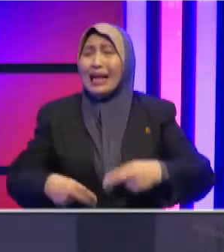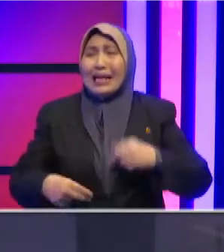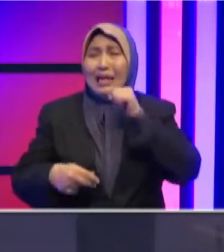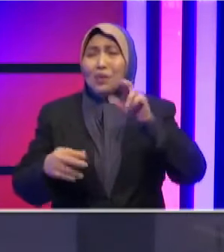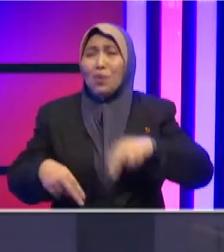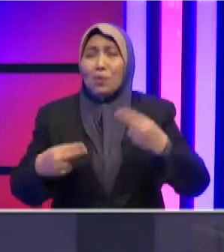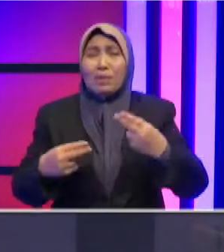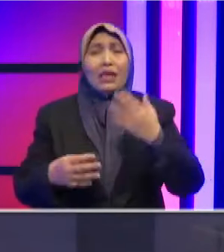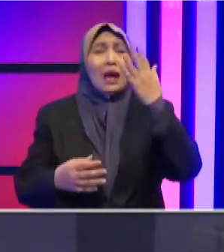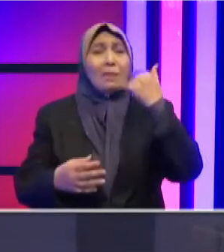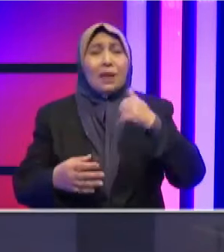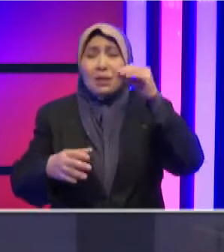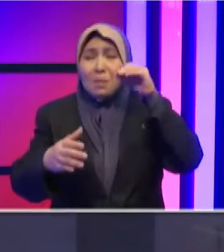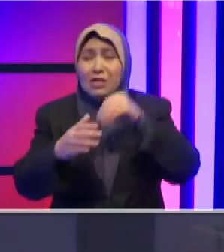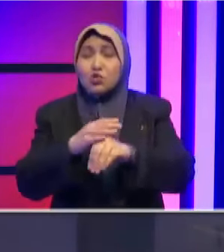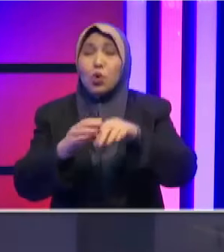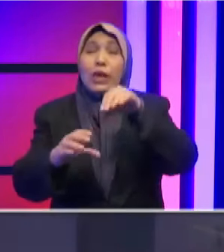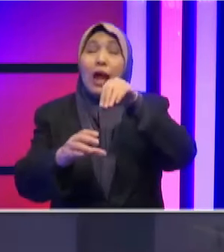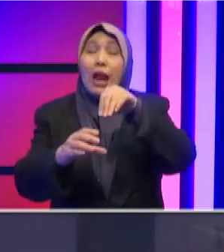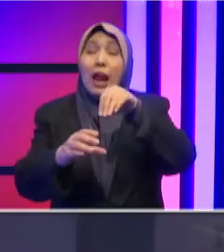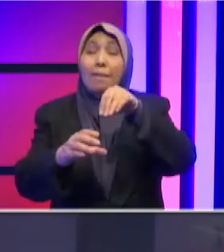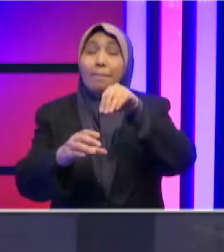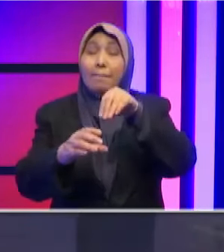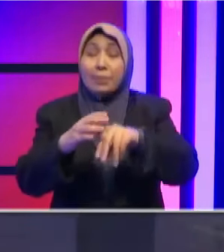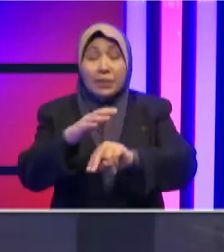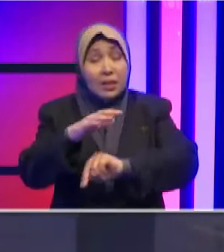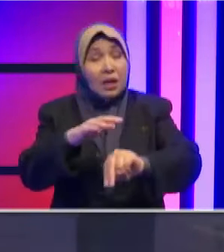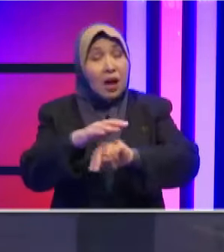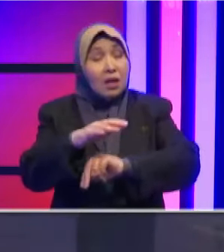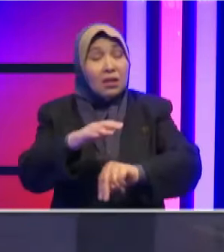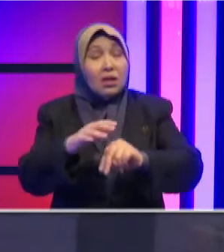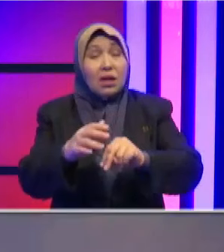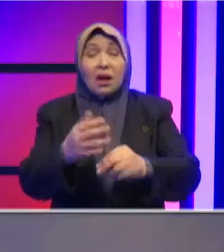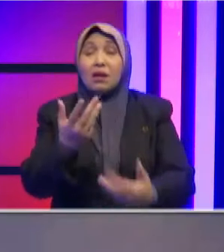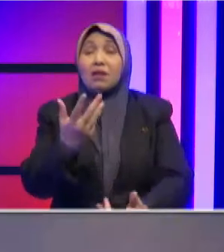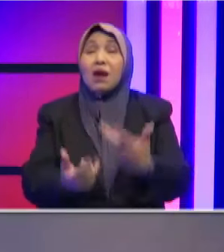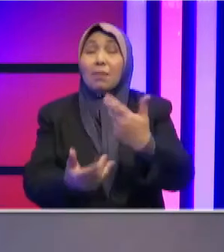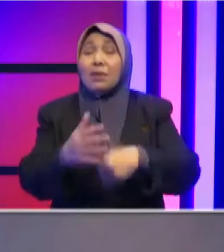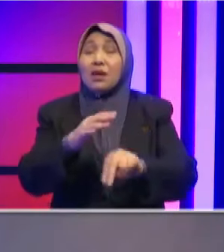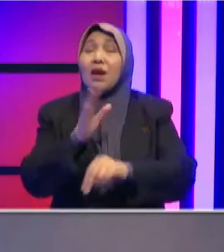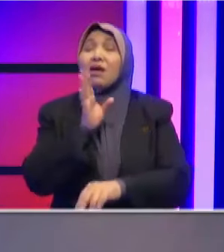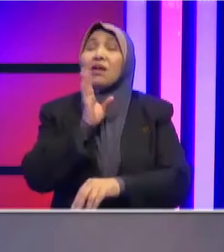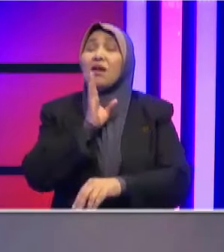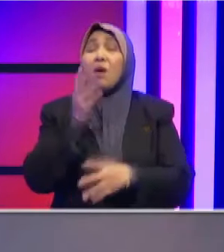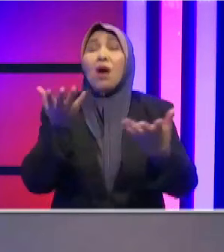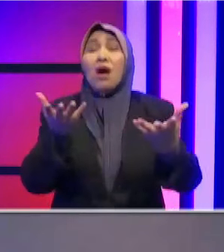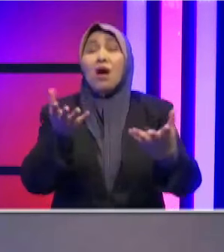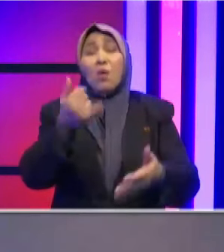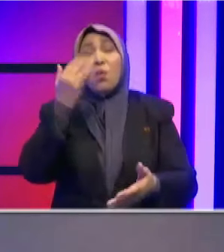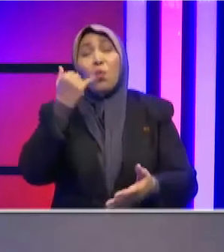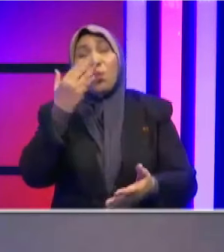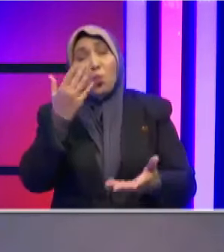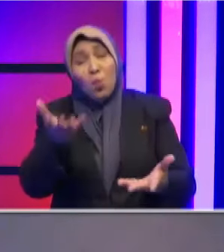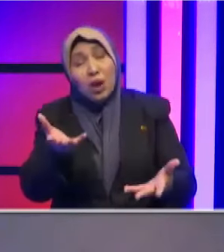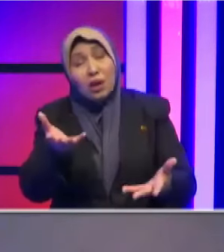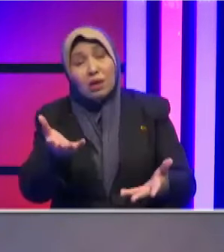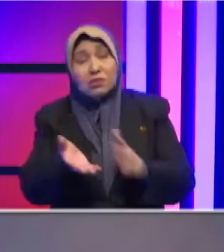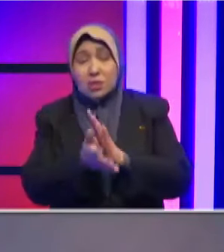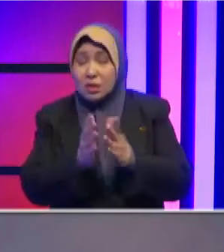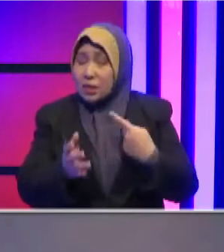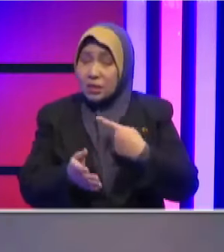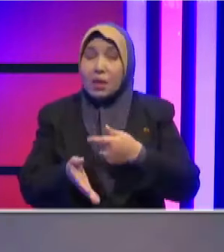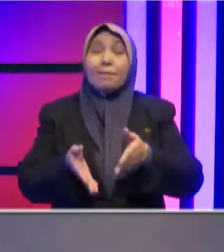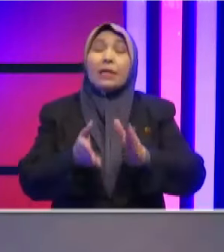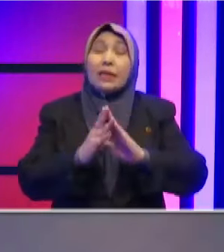kenapa dia juga dimasukkan ke dalam ke dalam ke dalam api neraka A Dede itu demikian kita minta